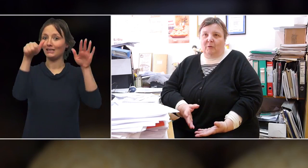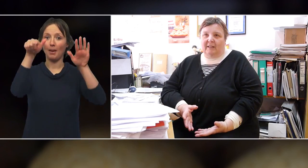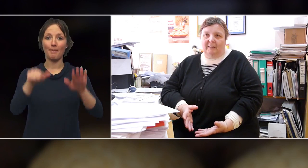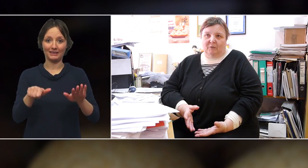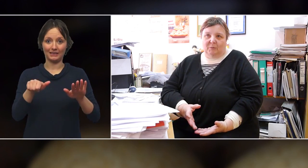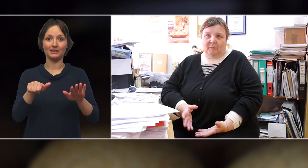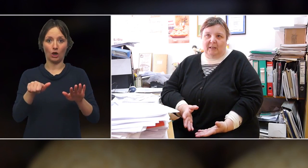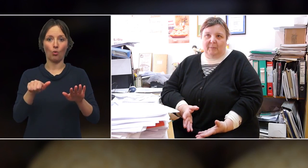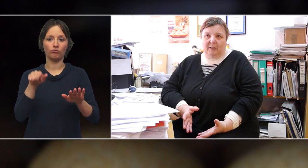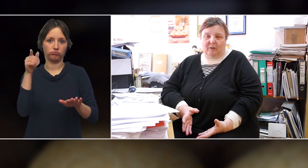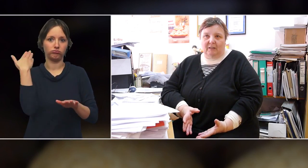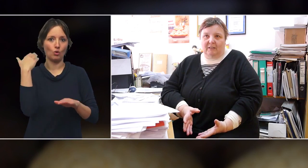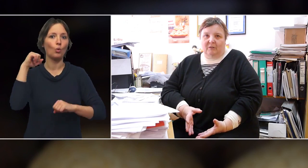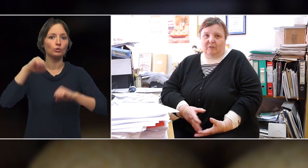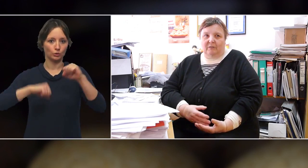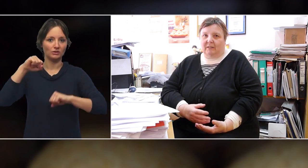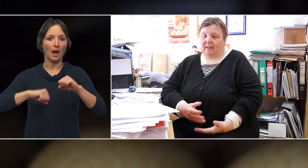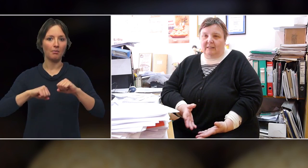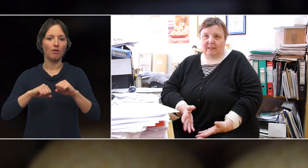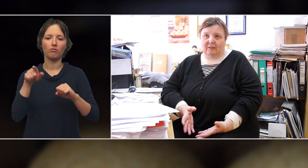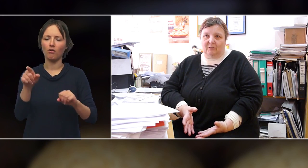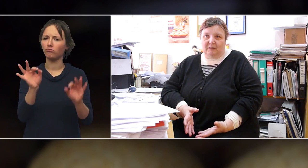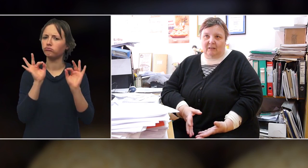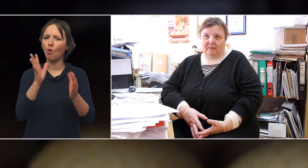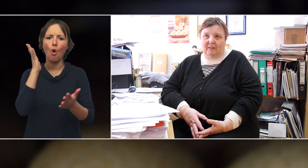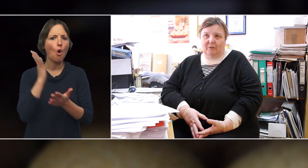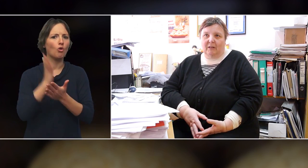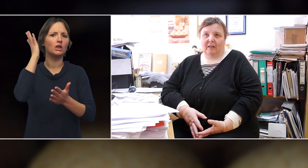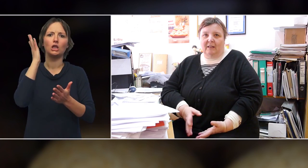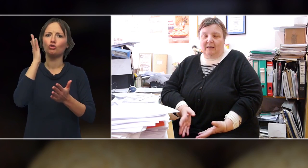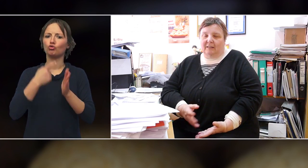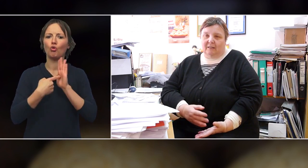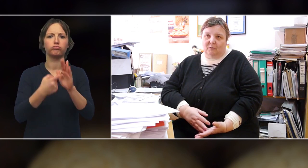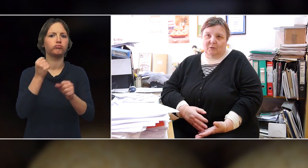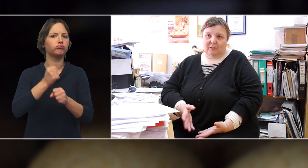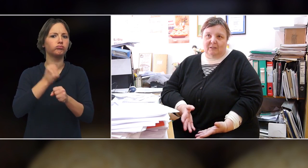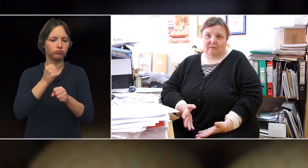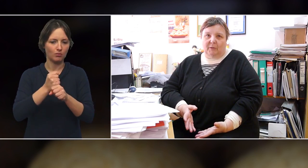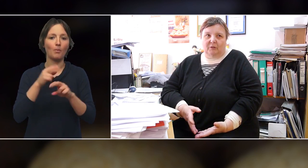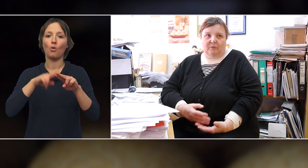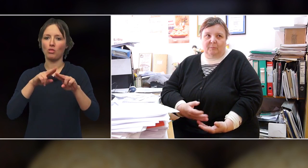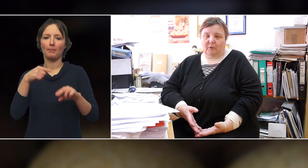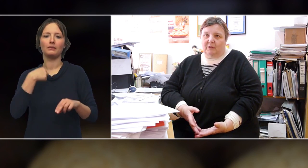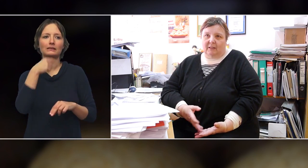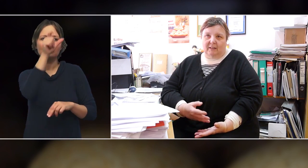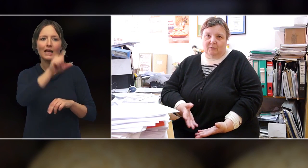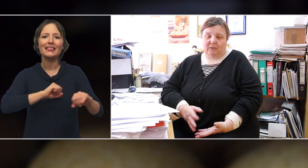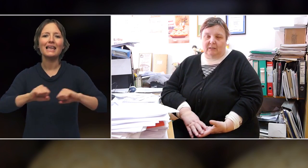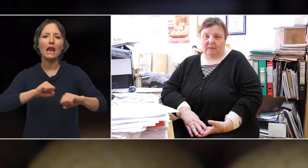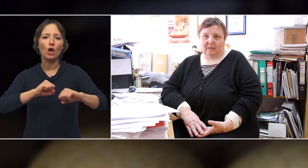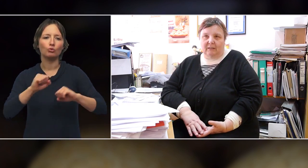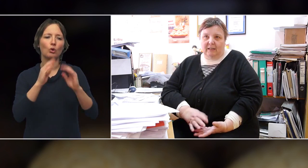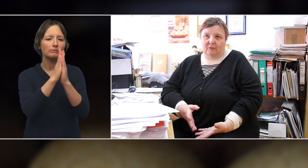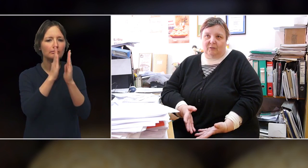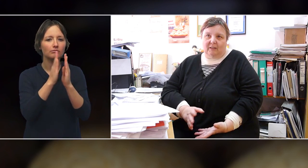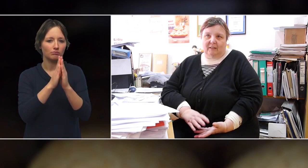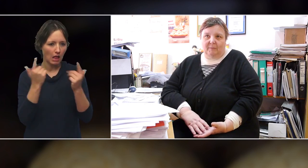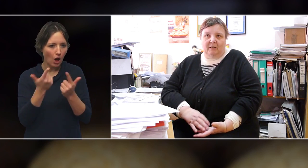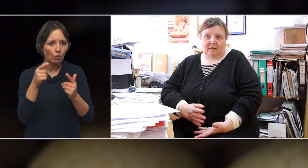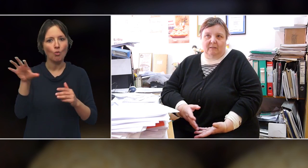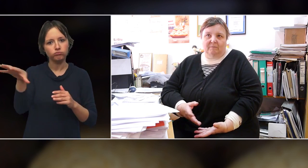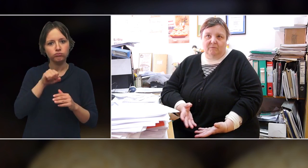Tista pol leta, ko smo imeli prekuracijo, se je izredno izkazal in na koncu sem pač prosila jaz tudi